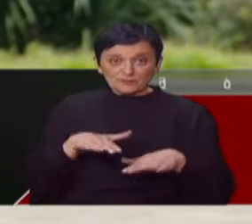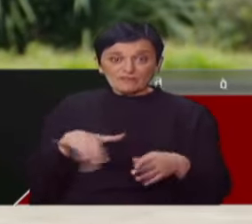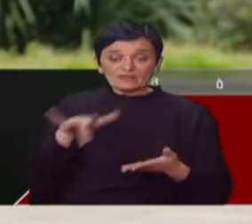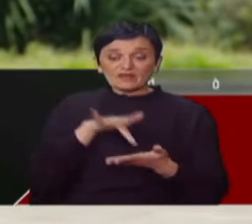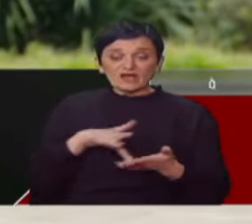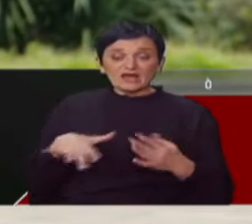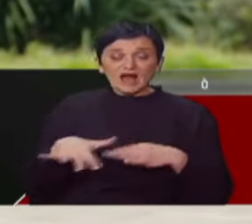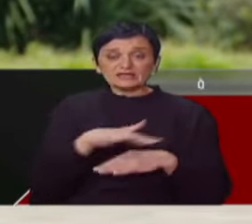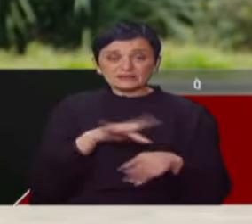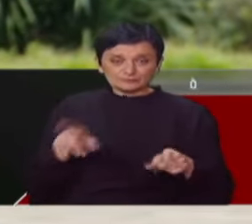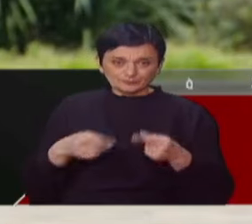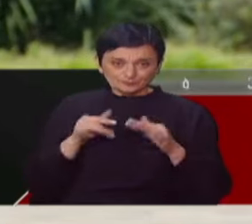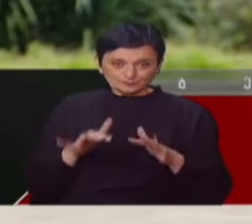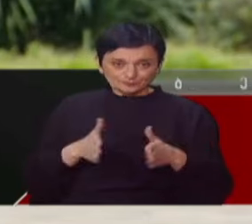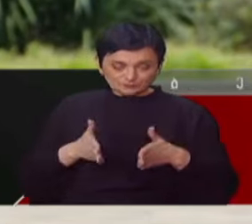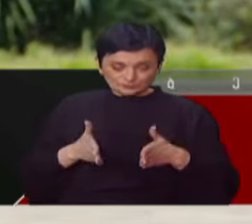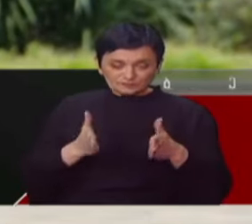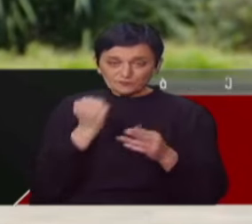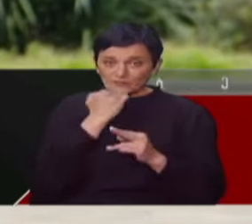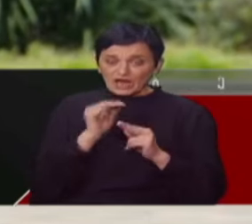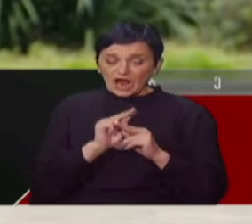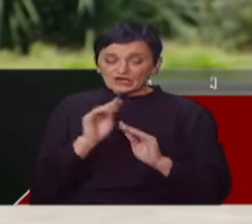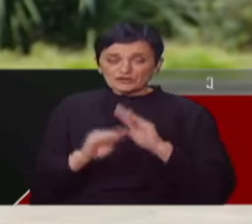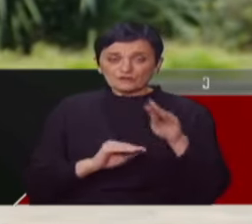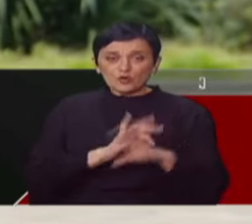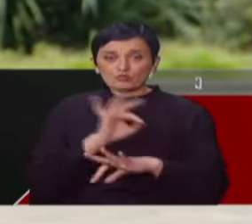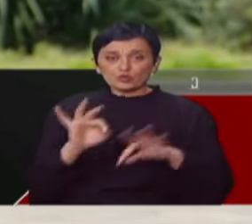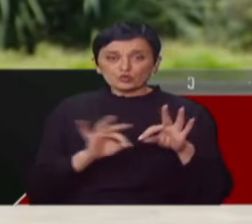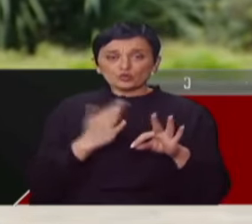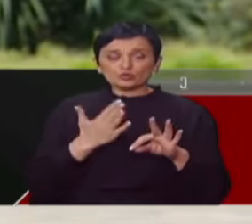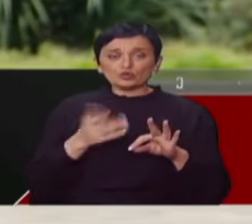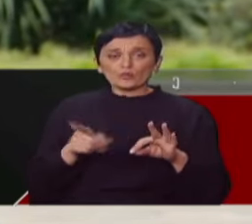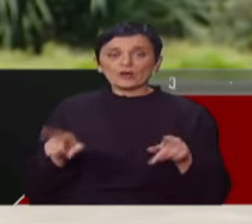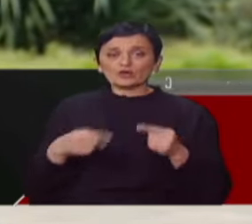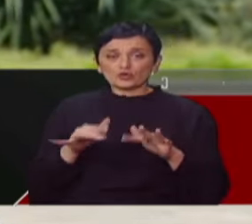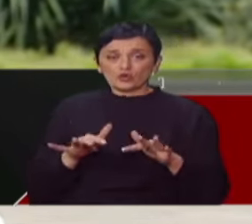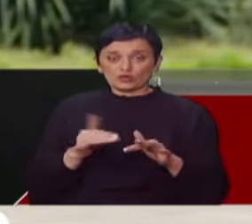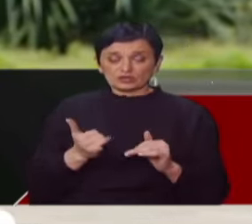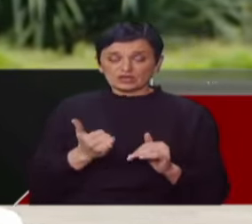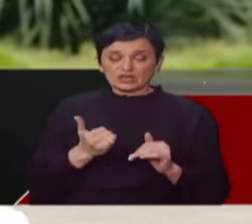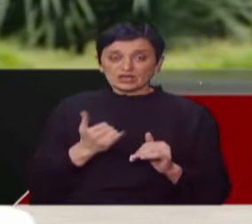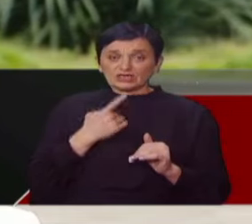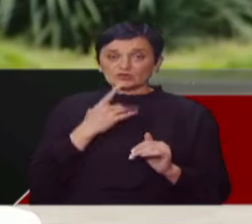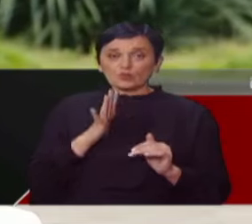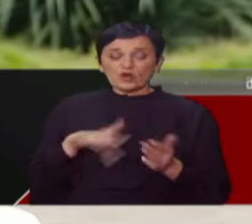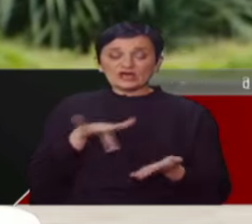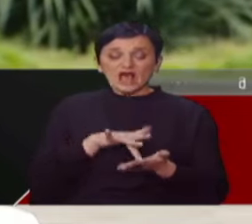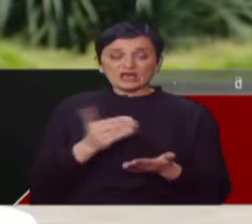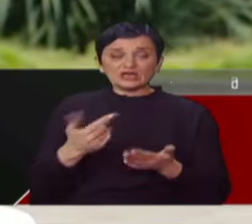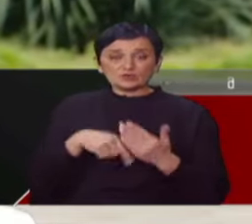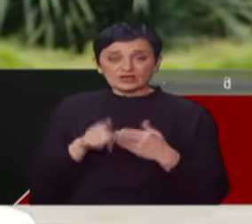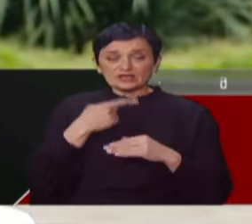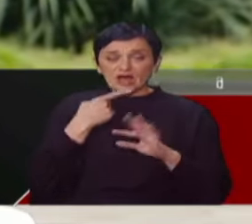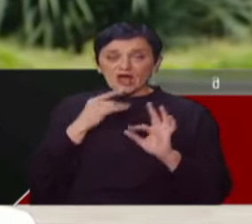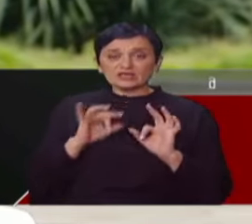მასშტაბით განხორციელებული საგზაო ინფრასტრუქტურის პროექტები, რომელიც ხორციელდება მიმდინარე წელს არამარტო ქალაქის მიერ,